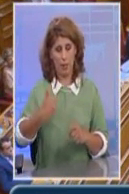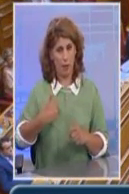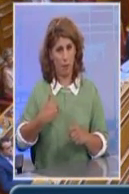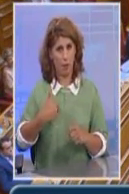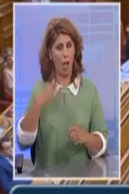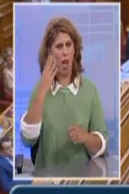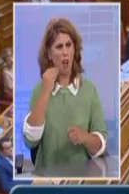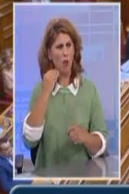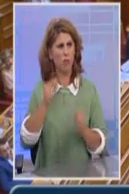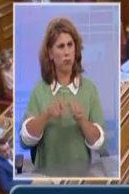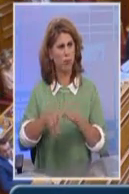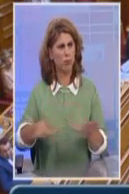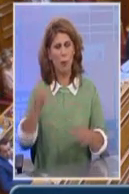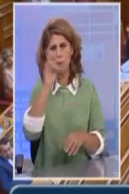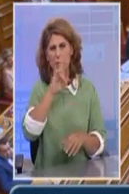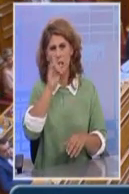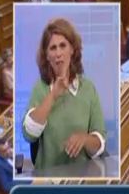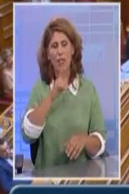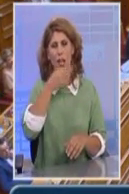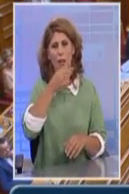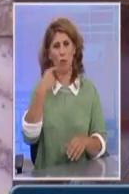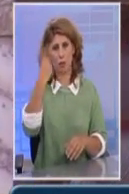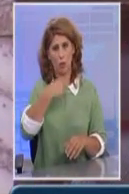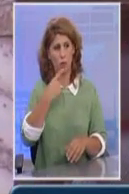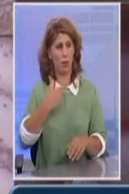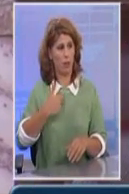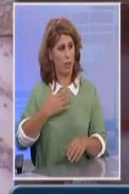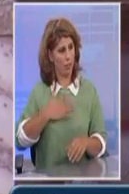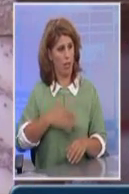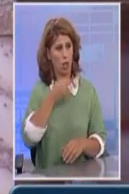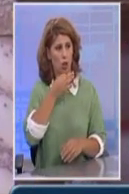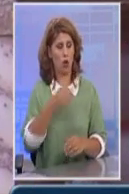κύκλων του ΣΥΡΙΖΑ σήμερα, ψευδή αναφορά στο πρόσωπό μου. Και θα ήθελα το λόγο, παρακαλώ.